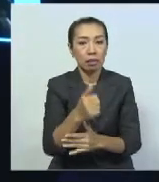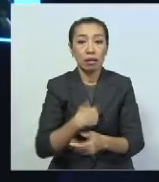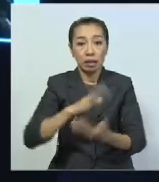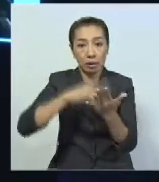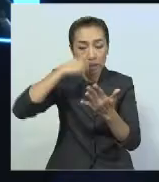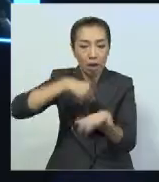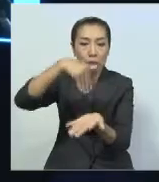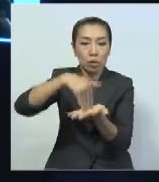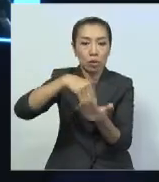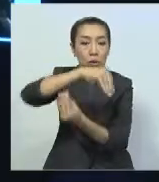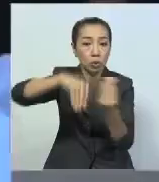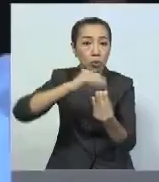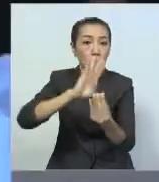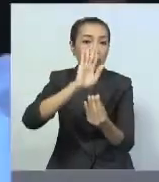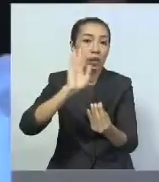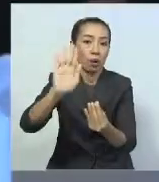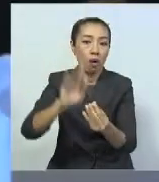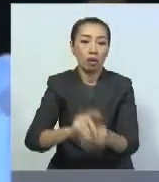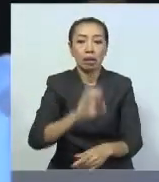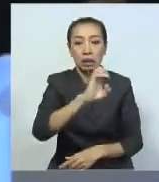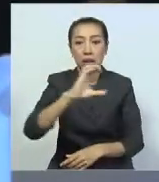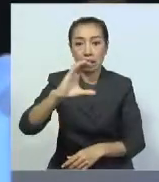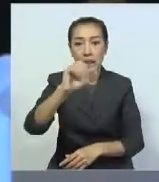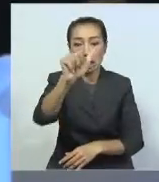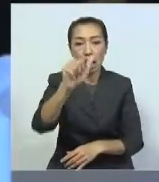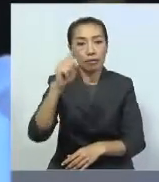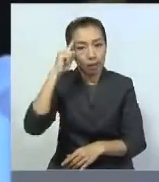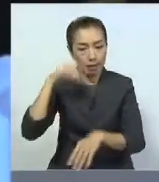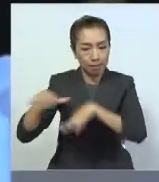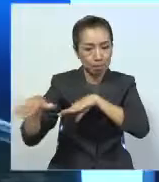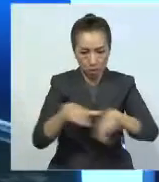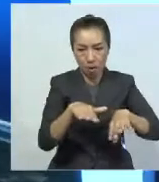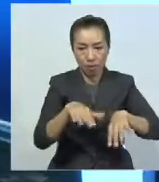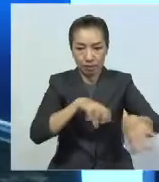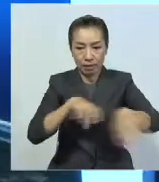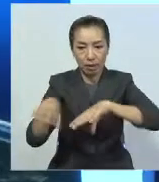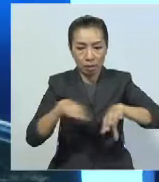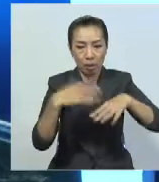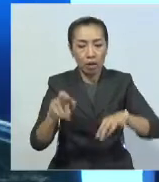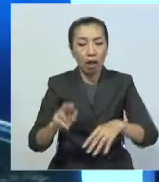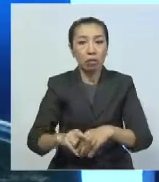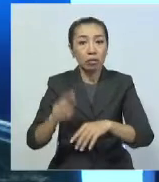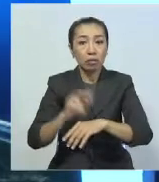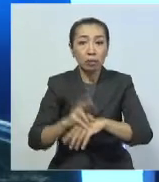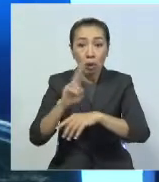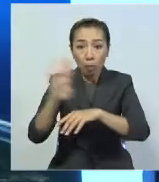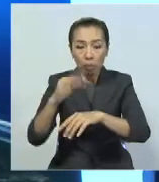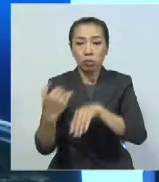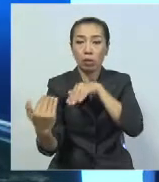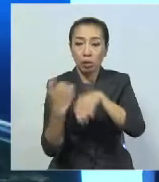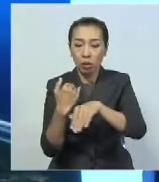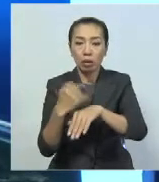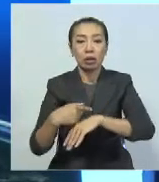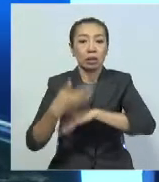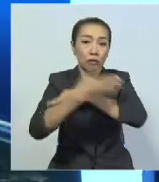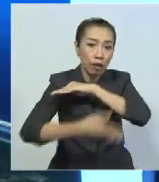เป็นศูนย์กลางธุรกิจในพื้นที่ EEC ซึ่งได้เตรียมความพร้อมเอาไว้แล้วในทุกด้านและพัฒนาระบบขนส่งทั้งรถราง